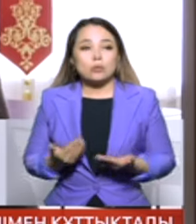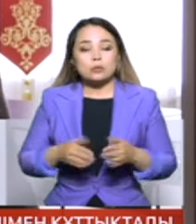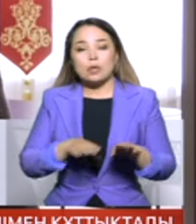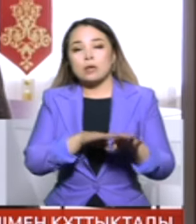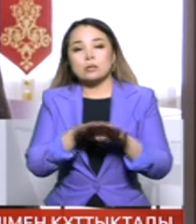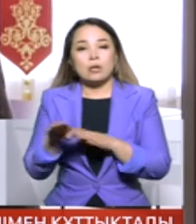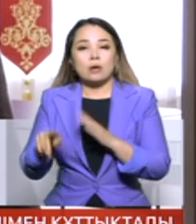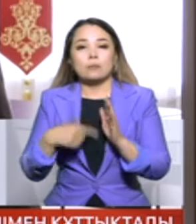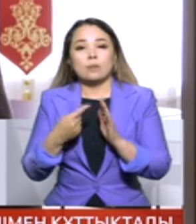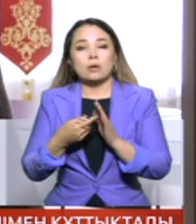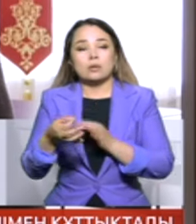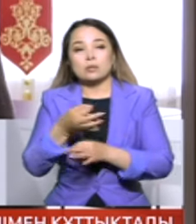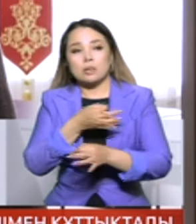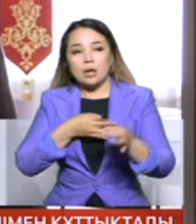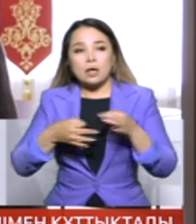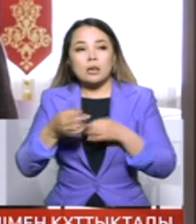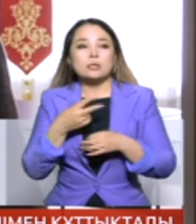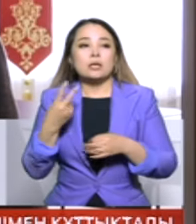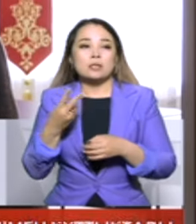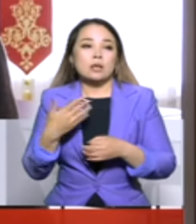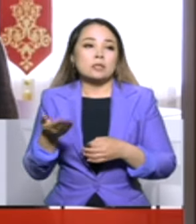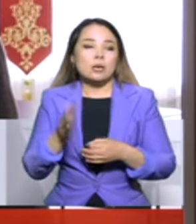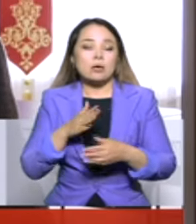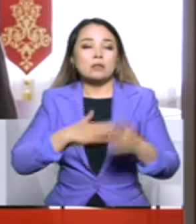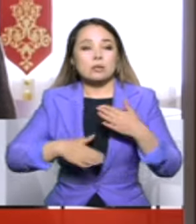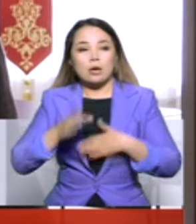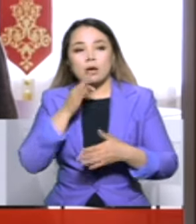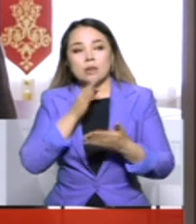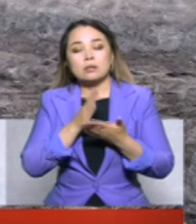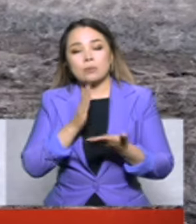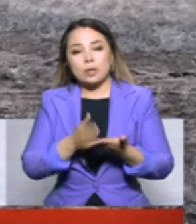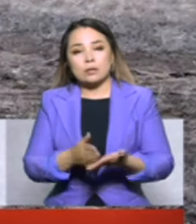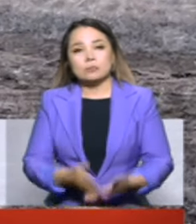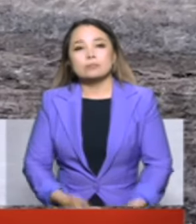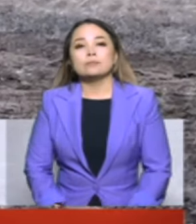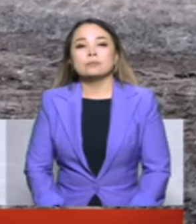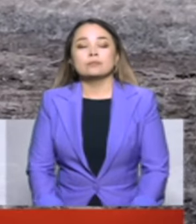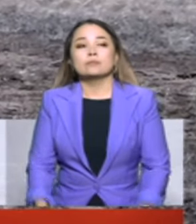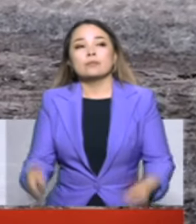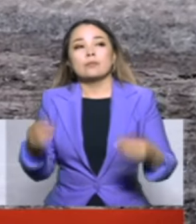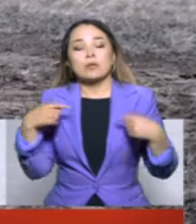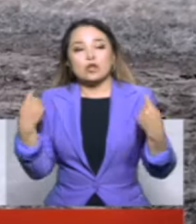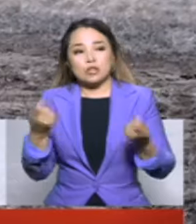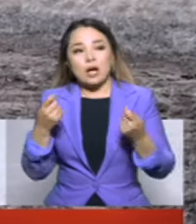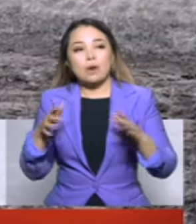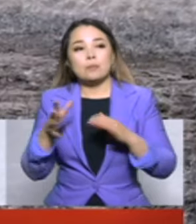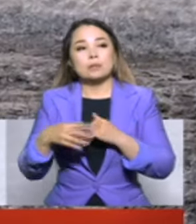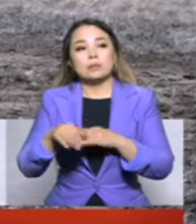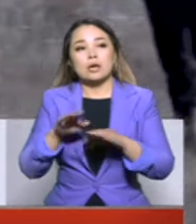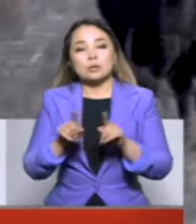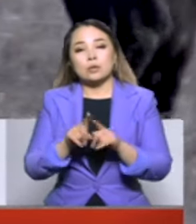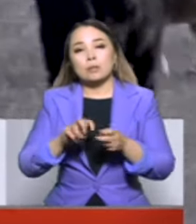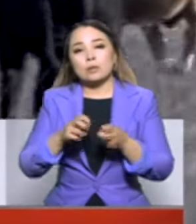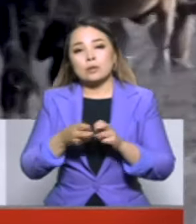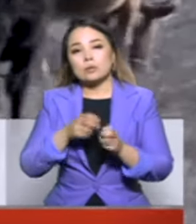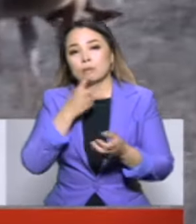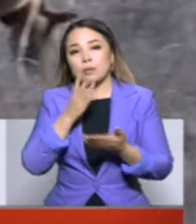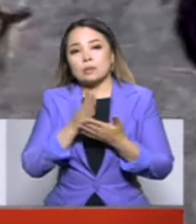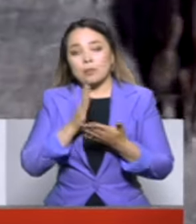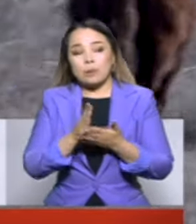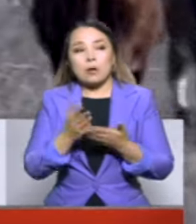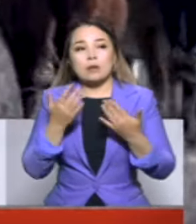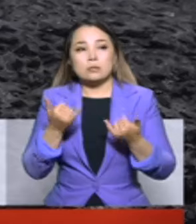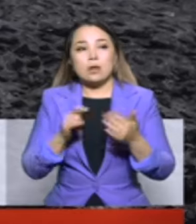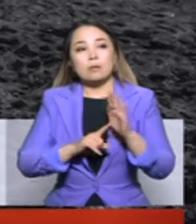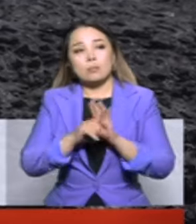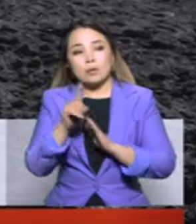мәмілеге келді. Дәл бүгін екі тарапта риза болды деп ойлаймын. Жайылымдық жерлерге қатысты аймақта мәселе көп. Себебі шаруалар